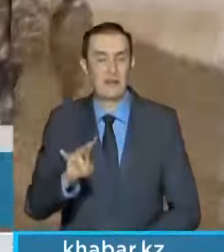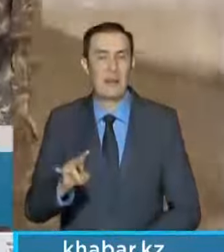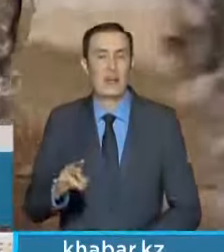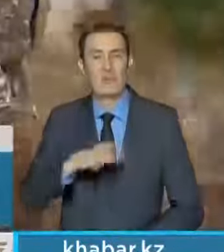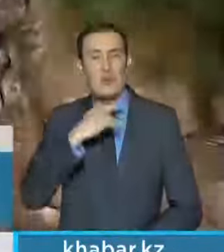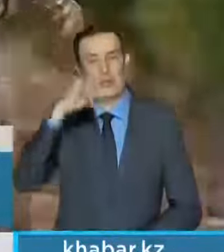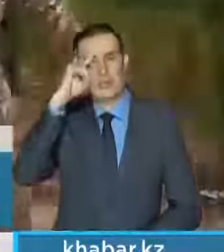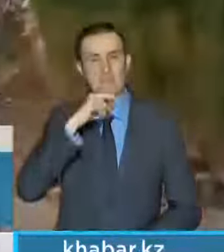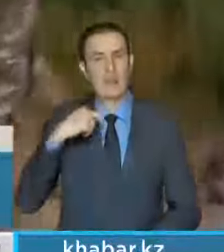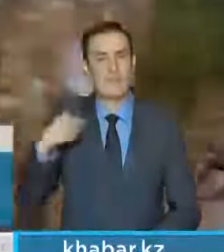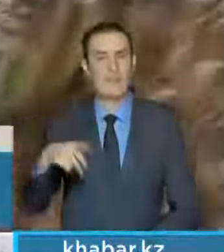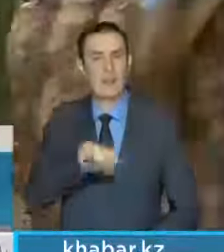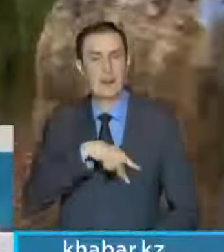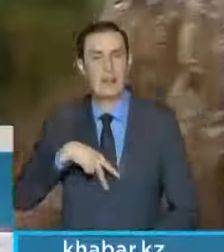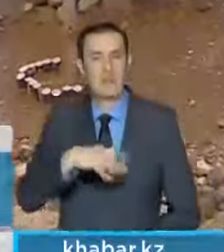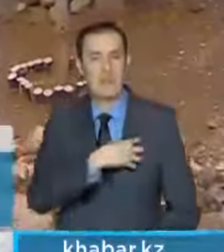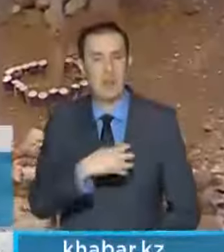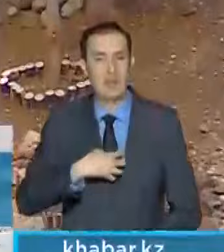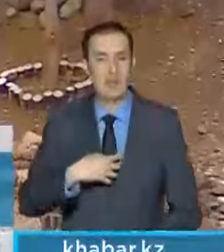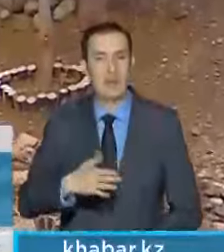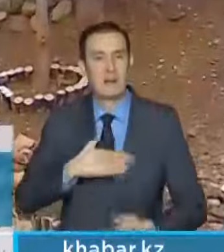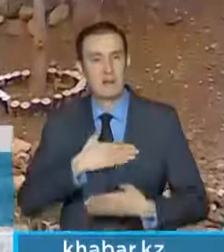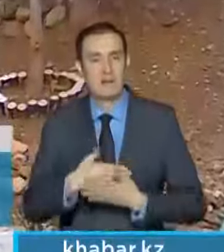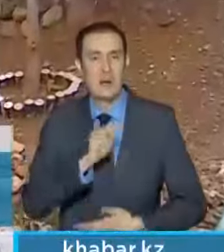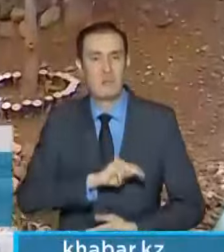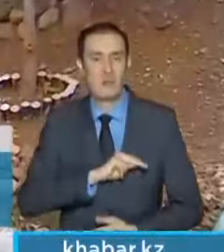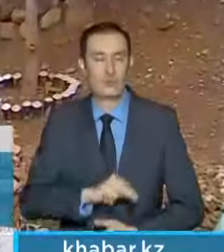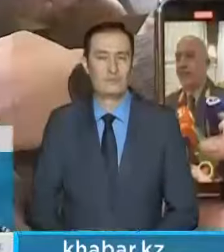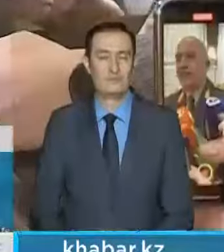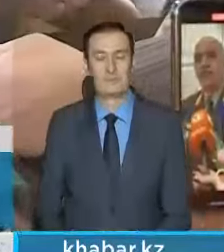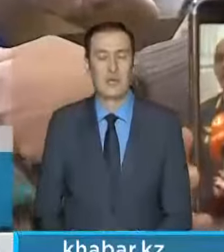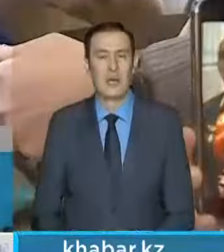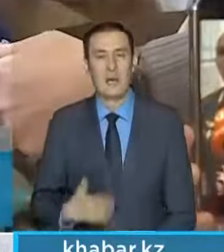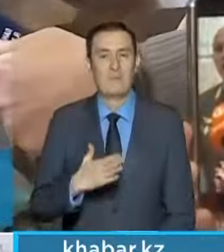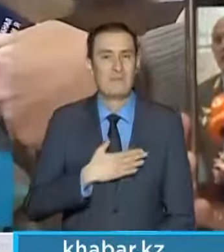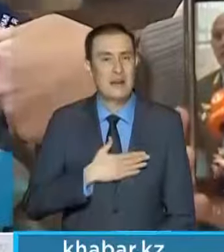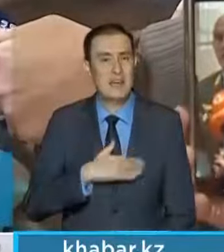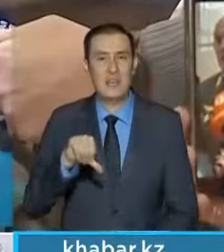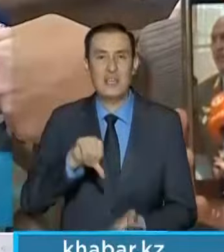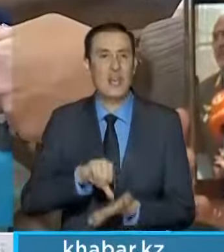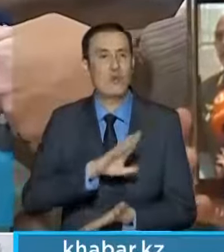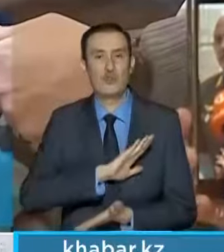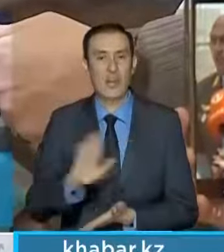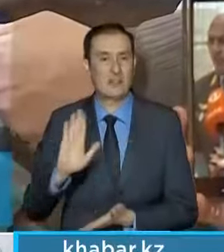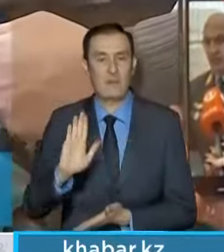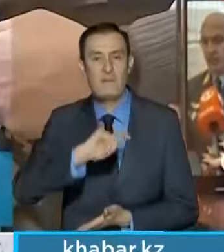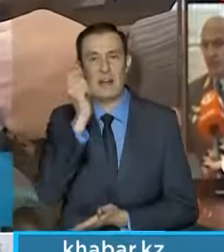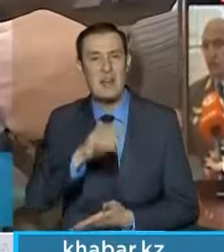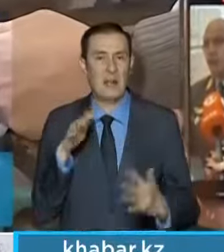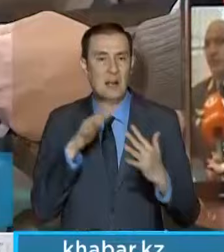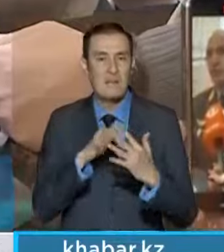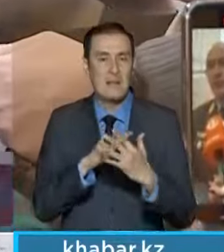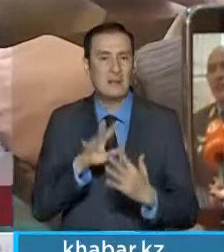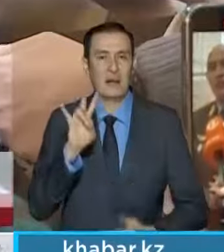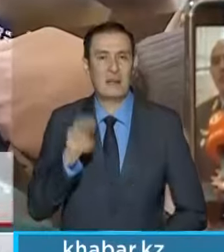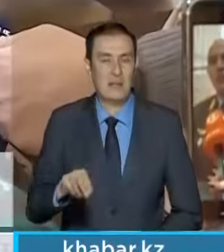Многих казахстанских офицеров наградили медалями за личный вклад в миротворческую деятельность. Мы не втягиваемся в военный конфликт.